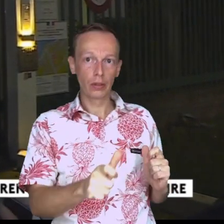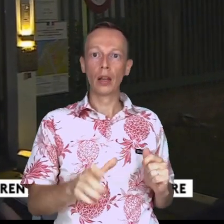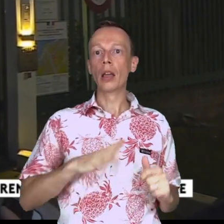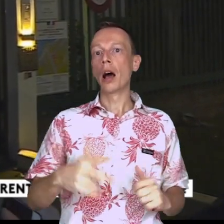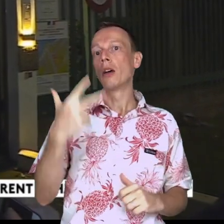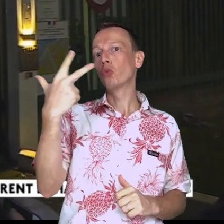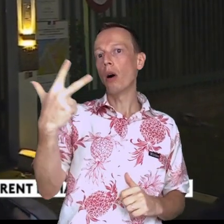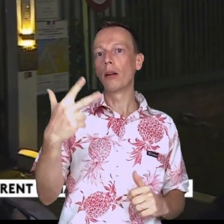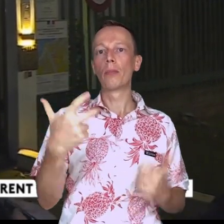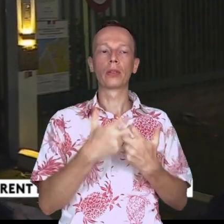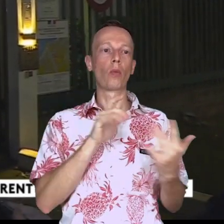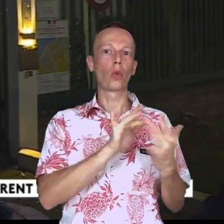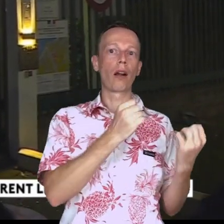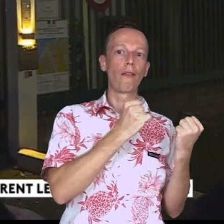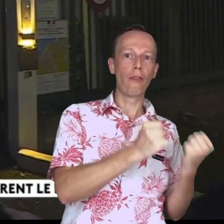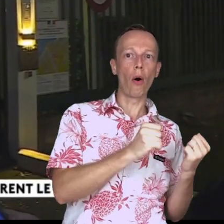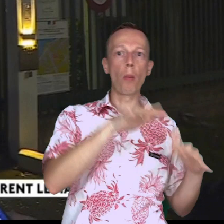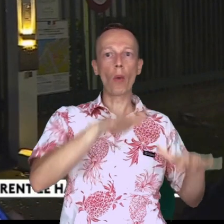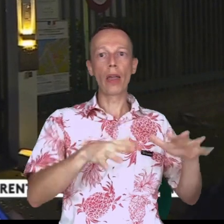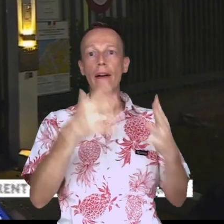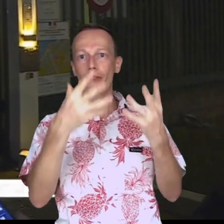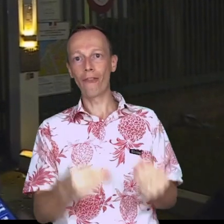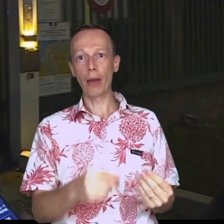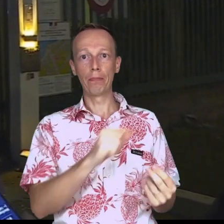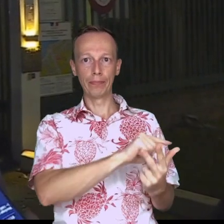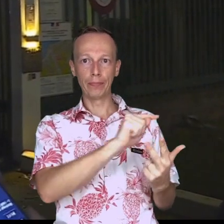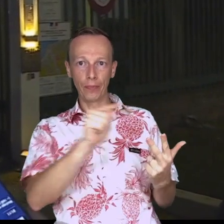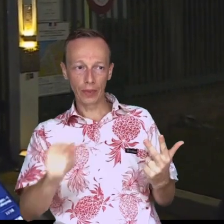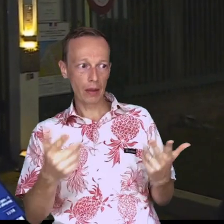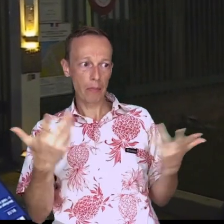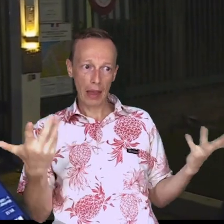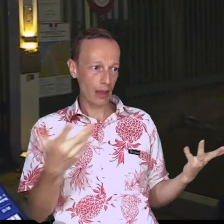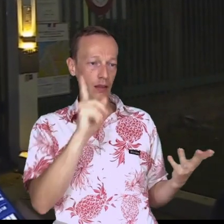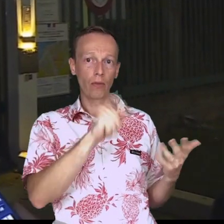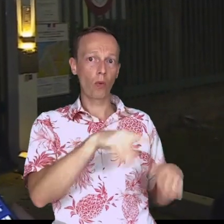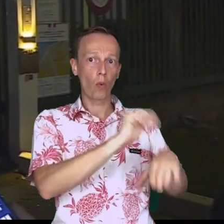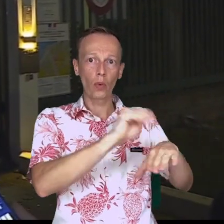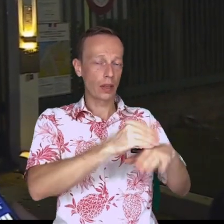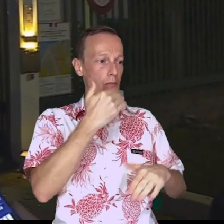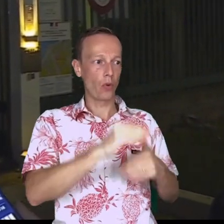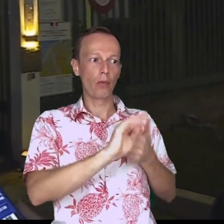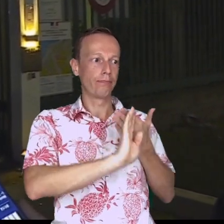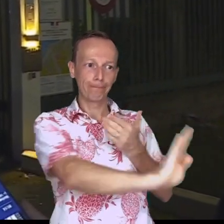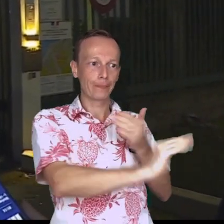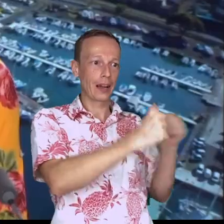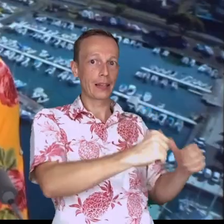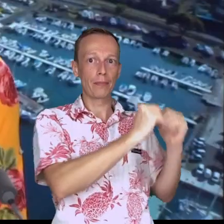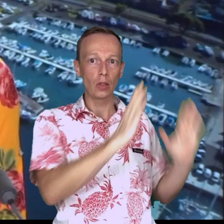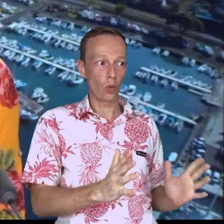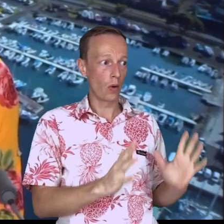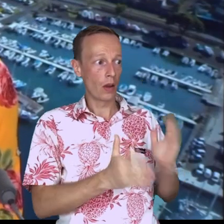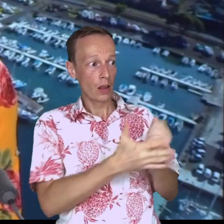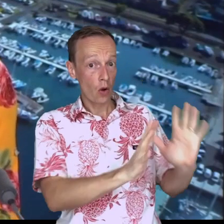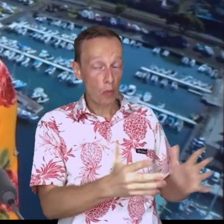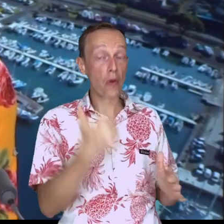c'est une façon de gérer les impératifs sanitaires et aussi gérer les impératifs de droit du travail et économique. Et